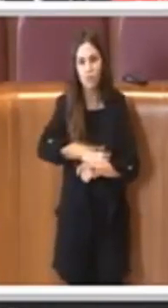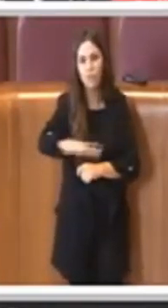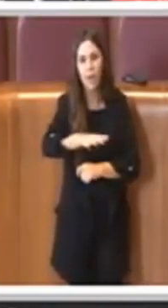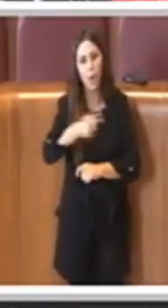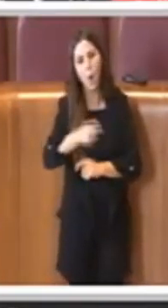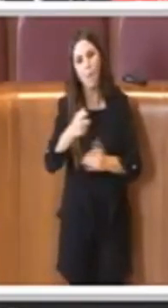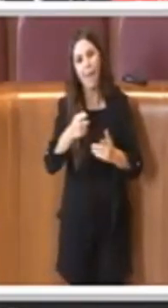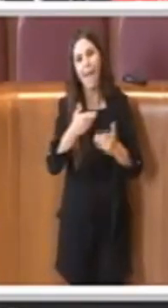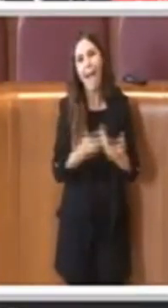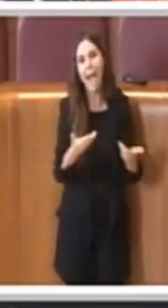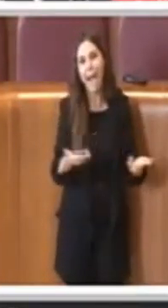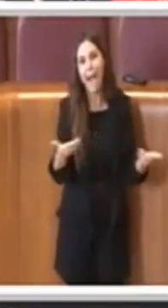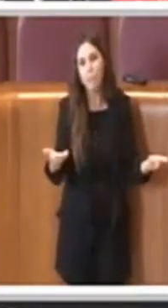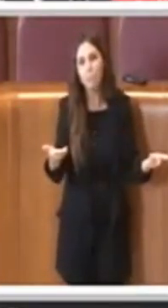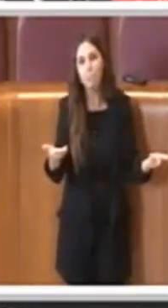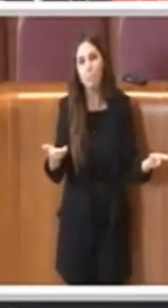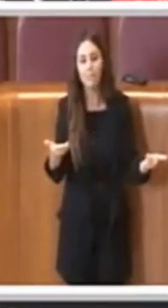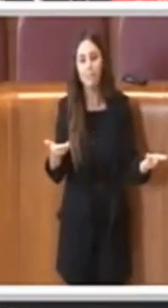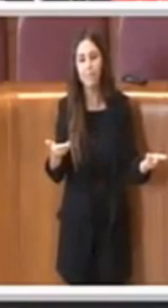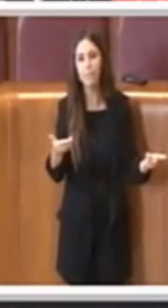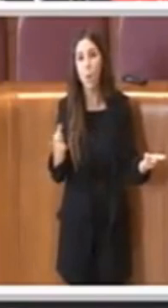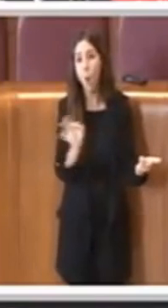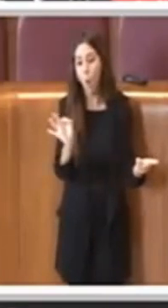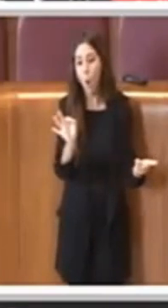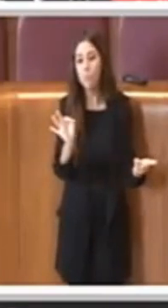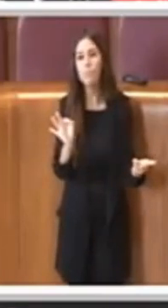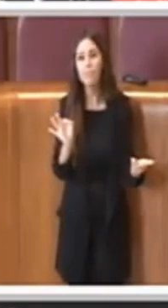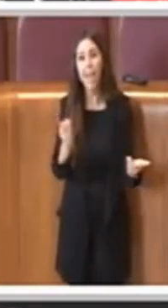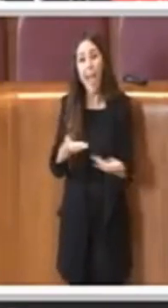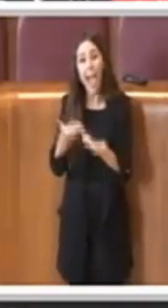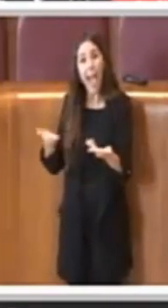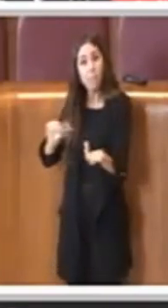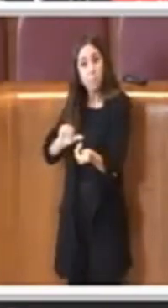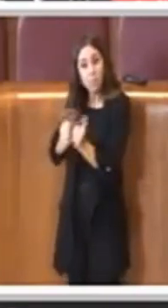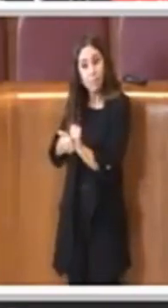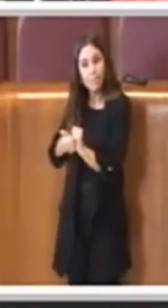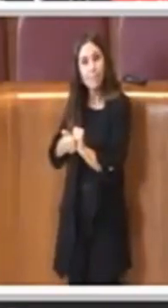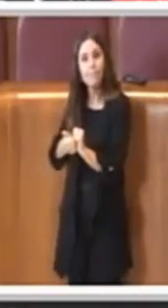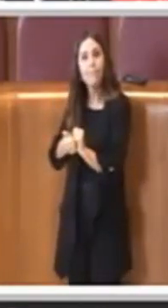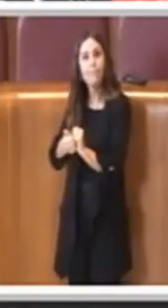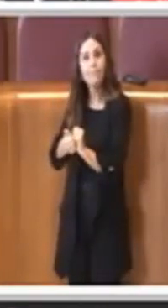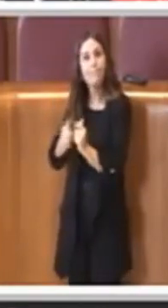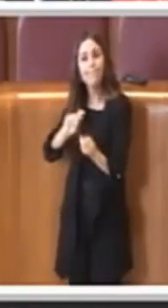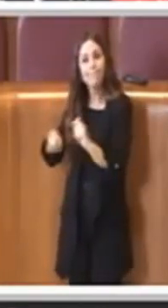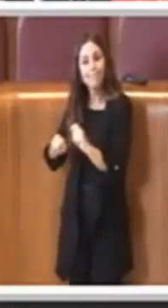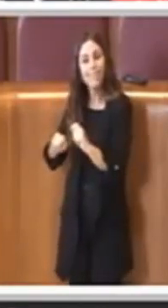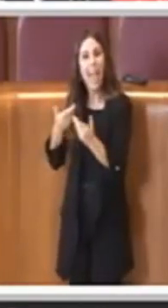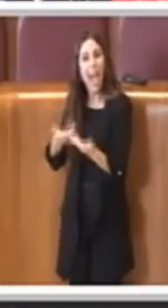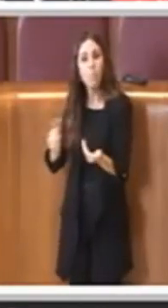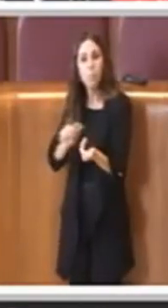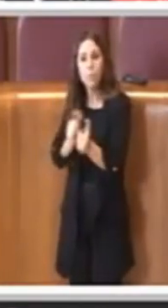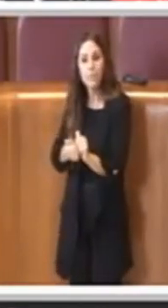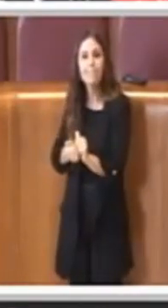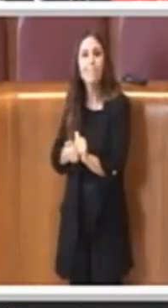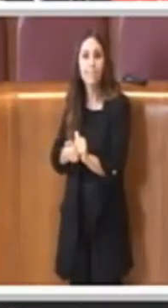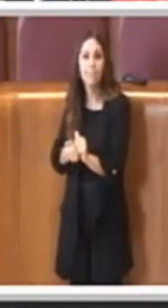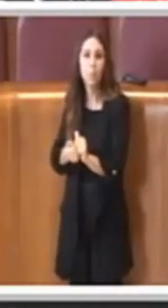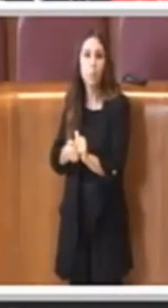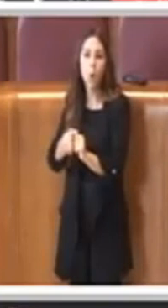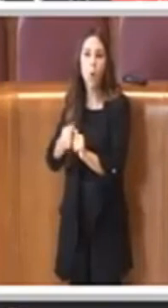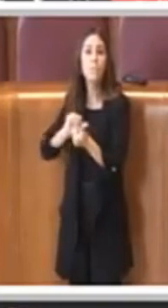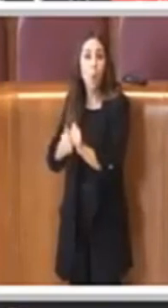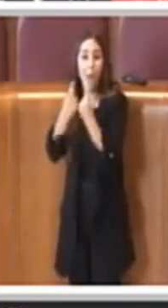dei campi, oppure trasformare un campo sportivo in un campo sportivo di diversa disciplina